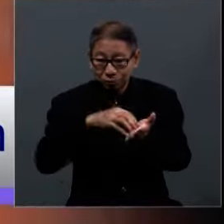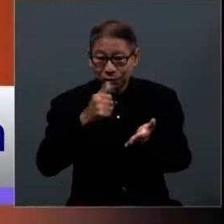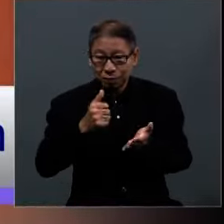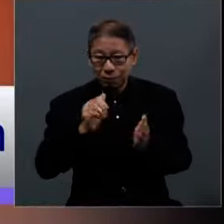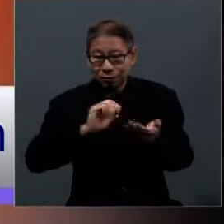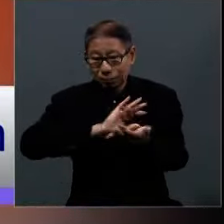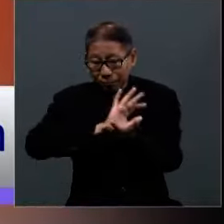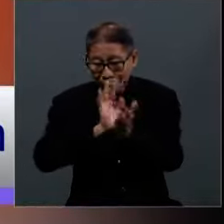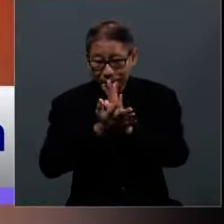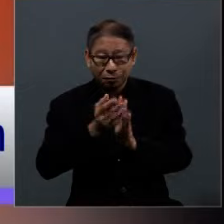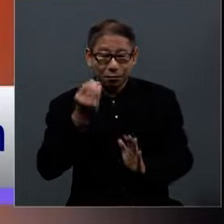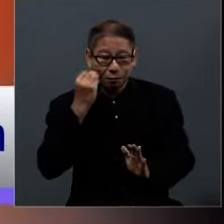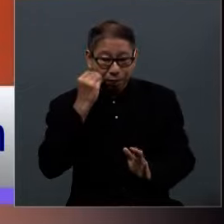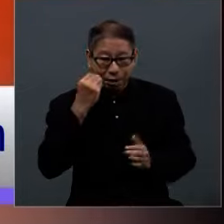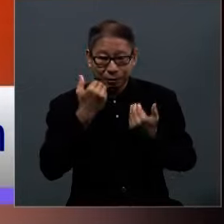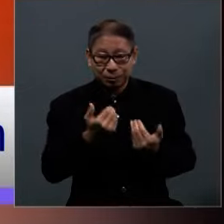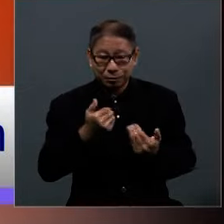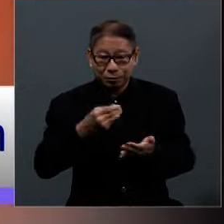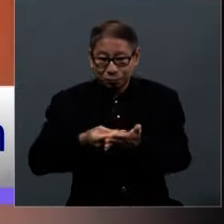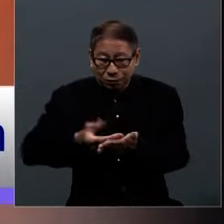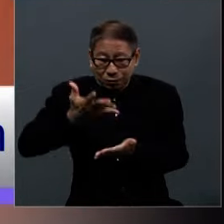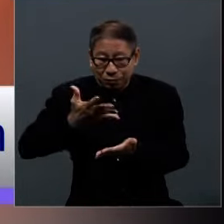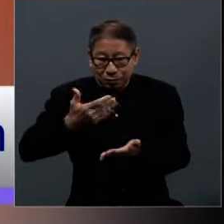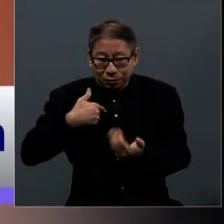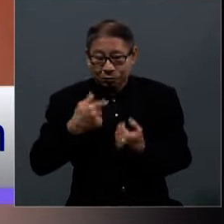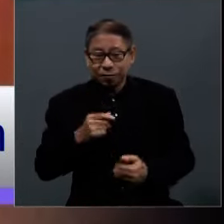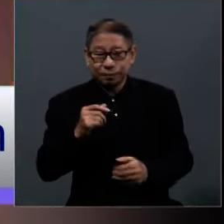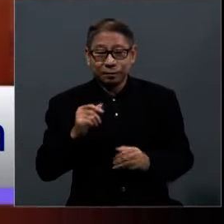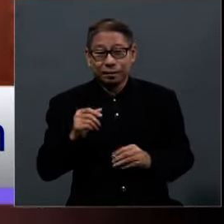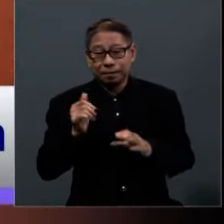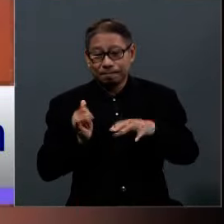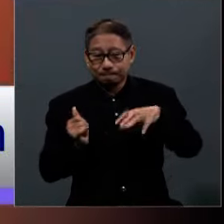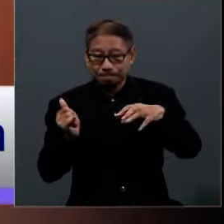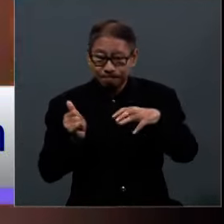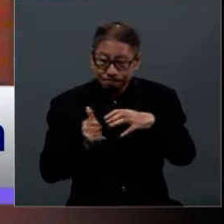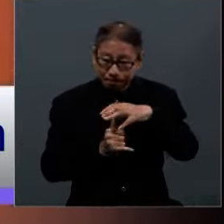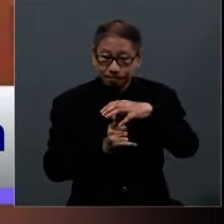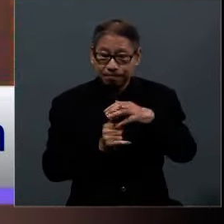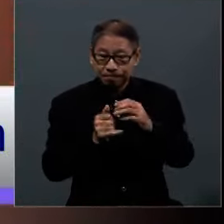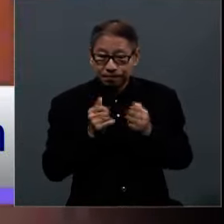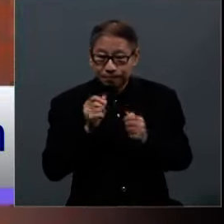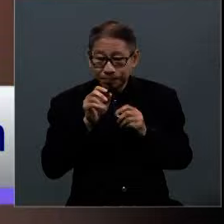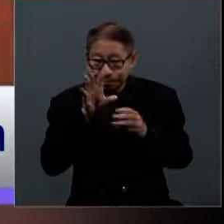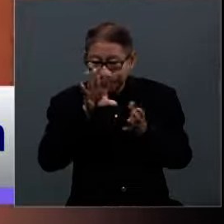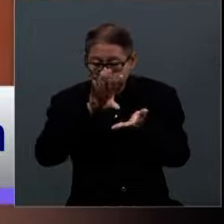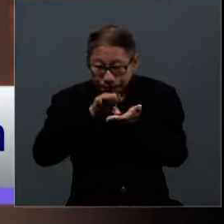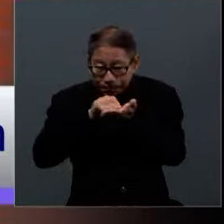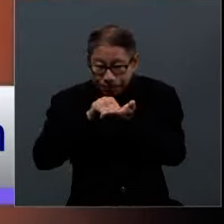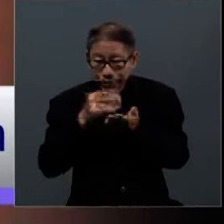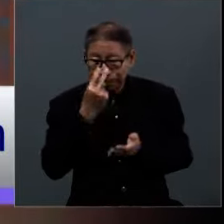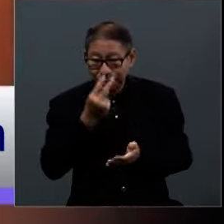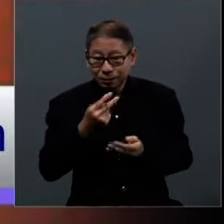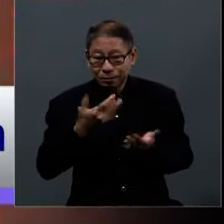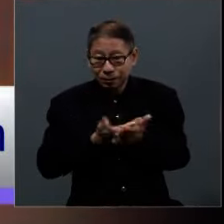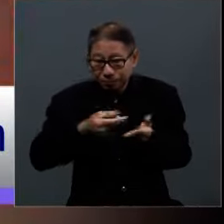อภิมหาเทพมหาเฮงนะะเจ้าหน้าที่ก็เลยทำเนียนนะครับแฝงตัวเข้าไปในกลุ่มซะเลยนะครับพบวิธีการเล่นพนันนะวิธี